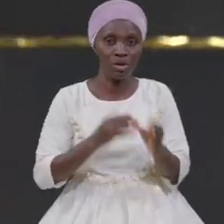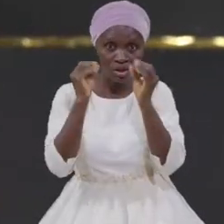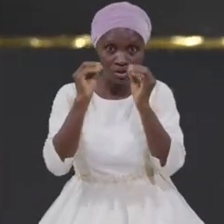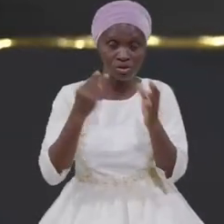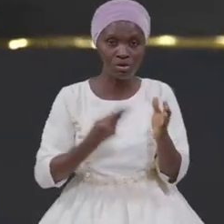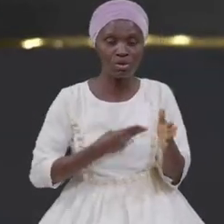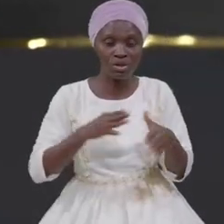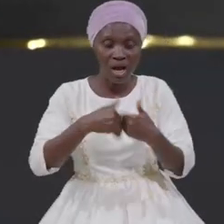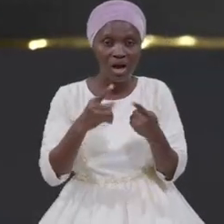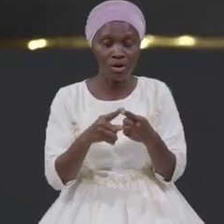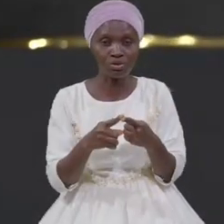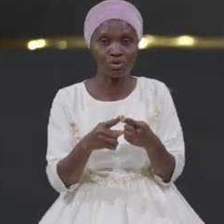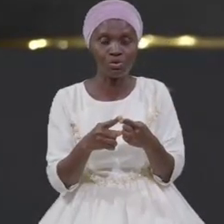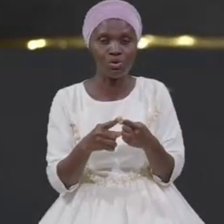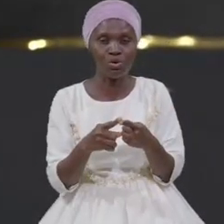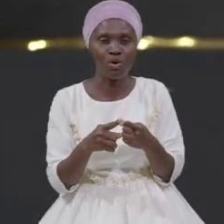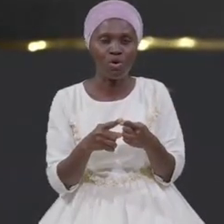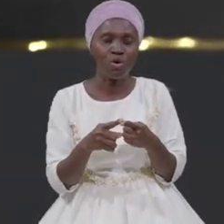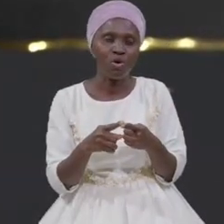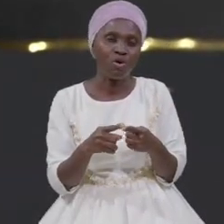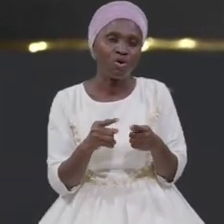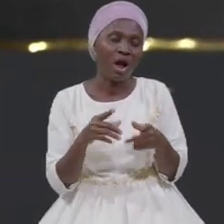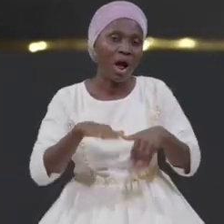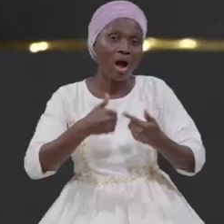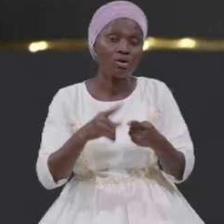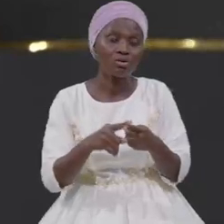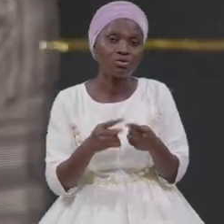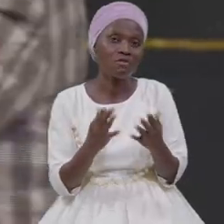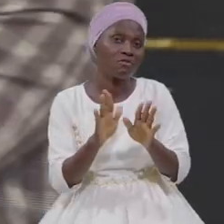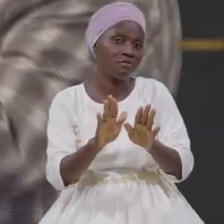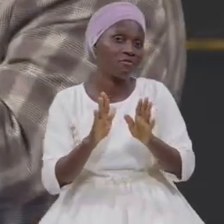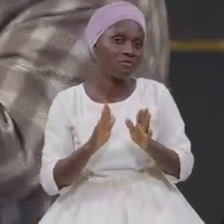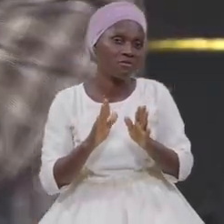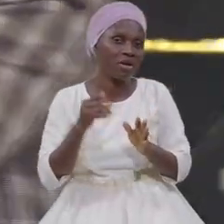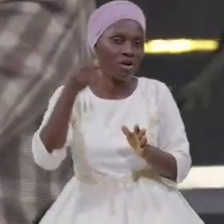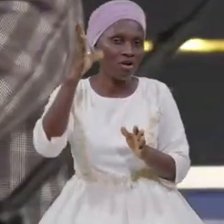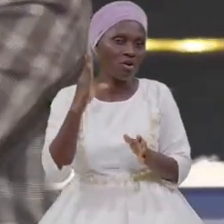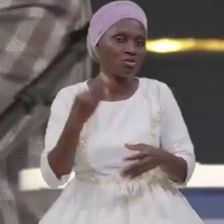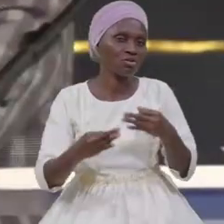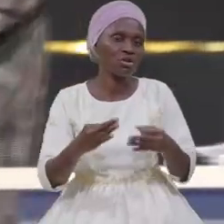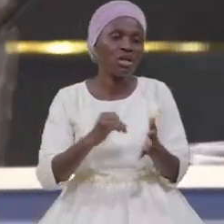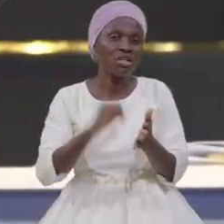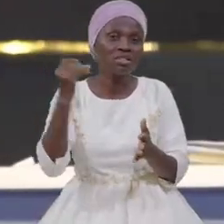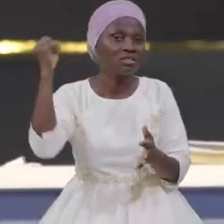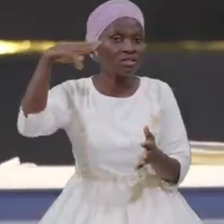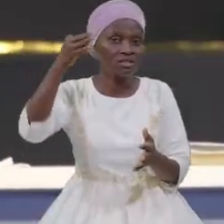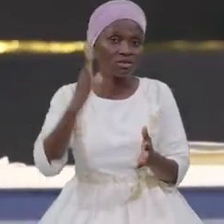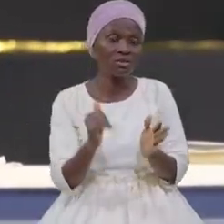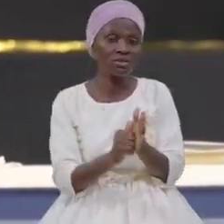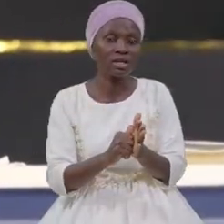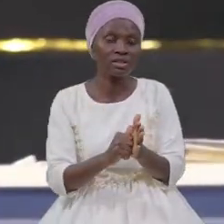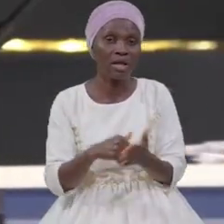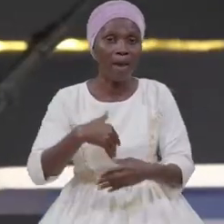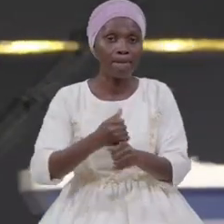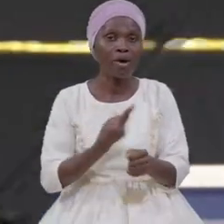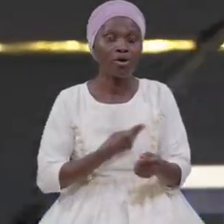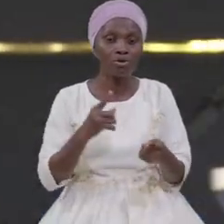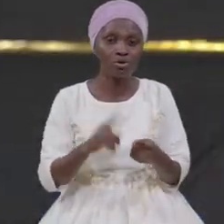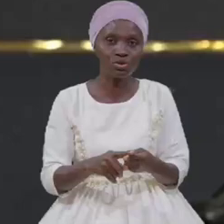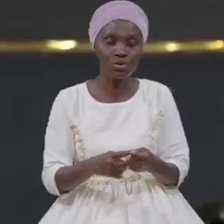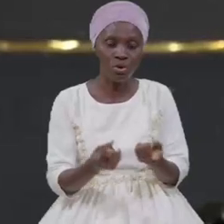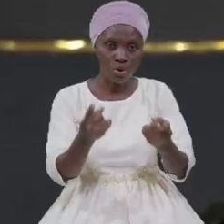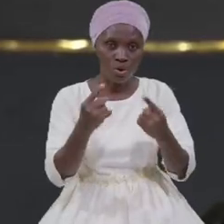Dieu qui apporte la conviction. C'est la grâce de Dieu qui nous amène à nous jeter sur notre